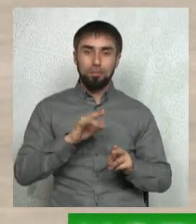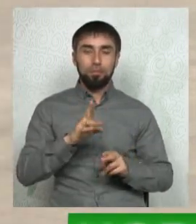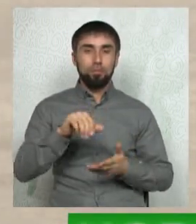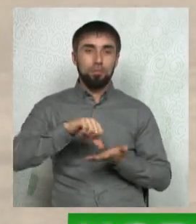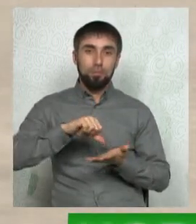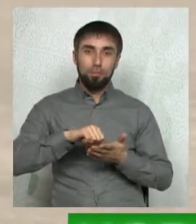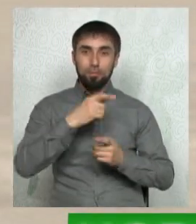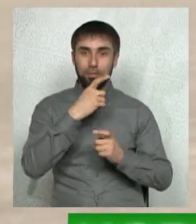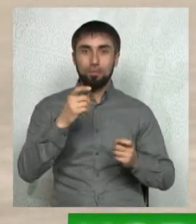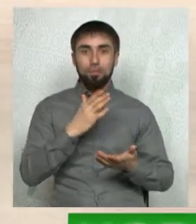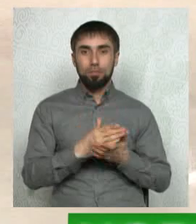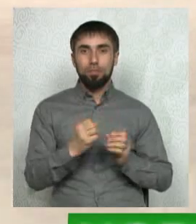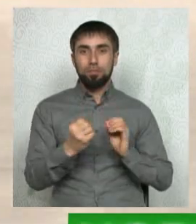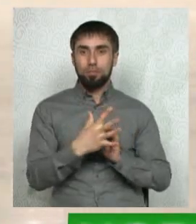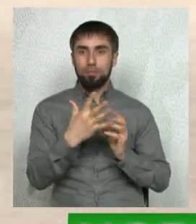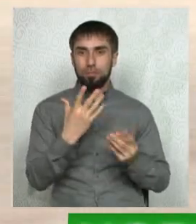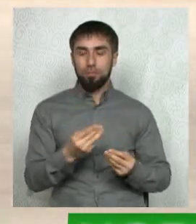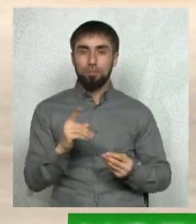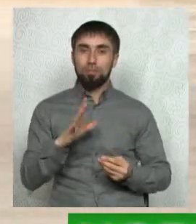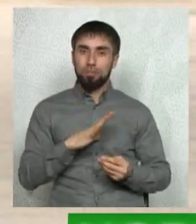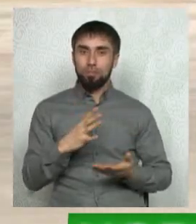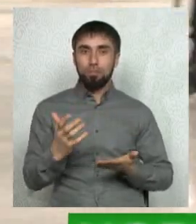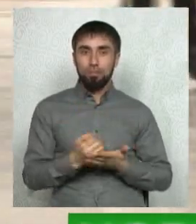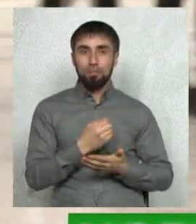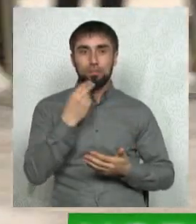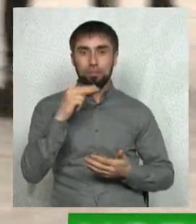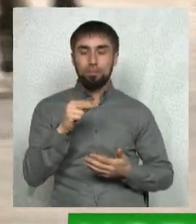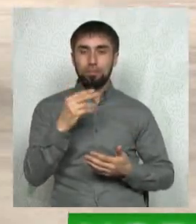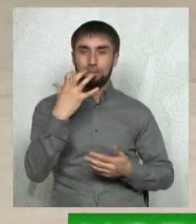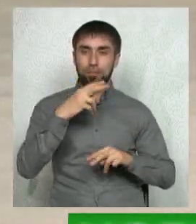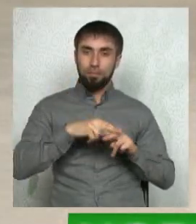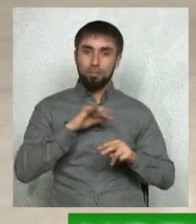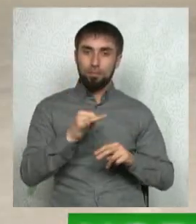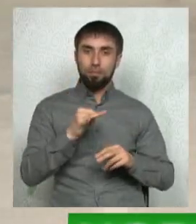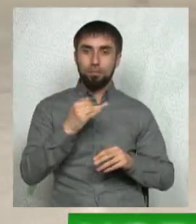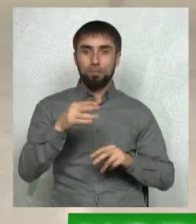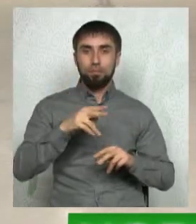объявленном конкурсе есть 15 дней, чтобы найти идеальный ракурс и запечатлеть